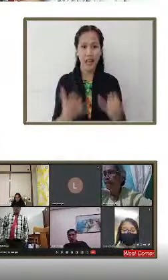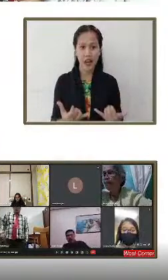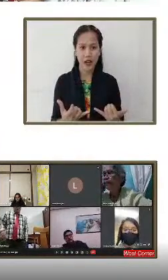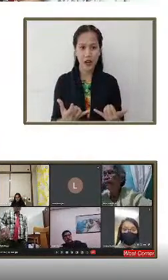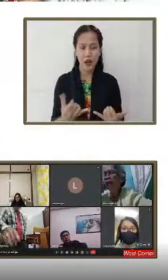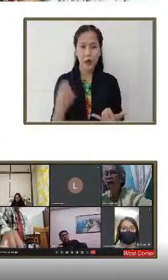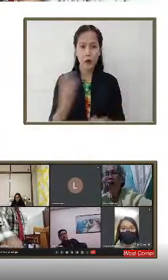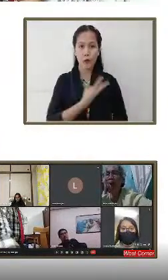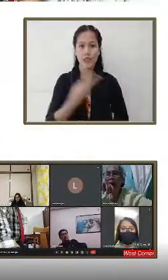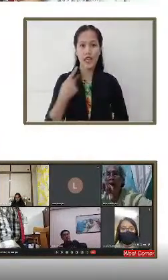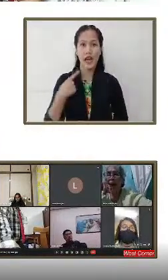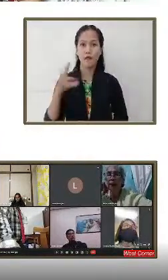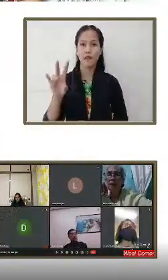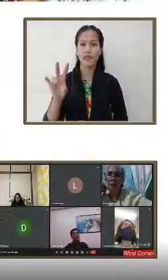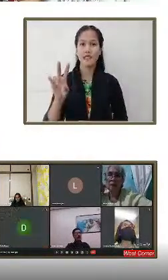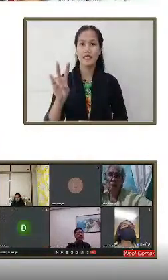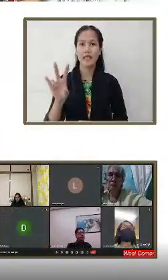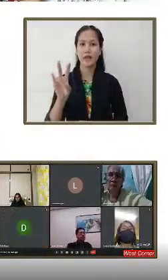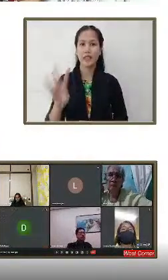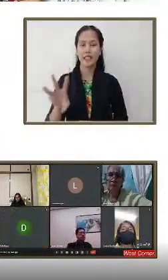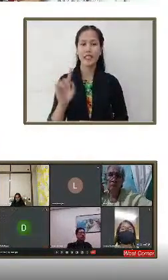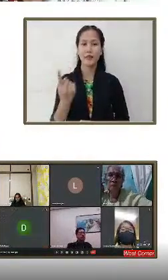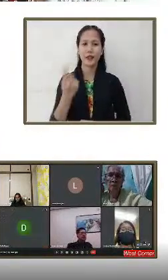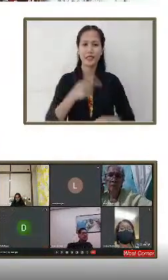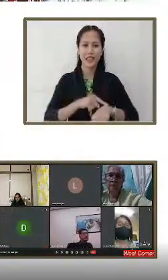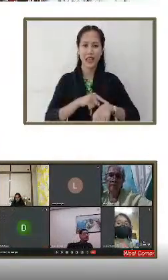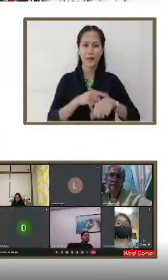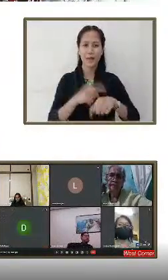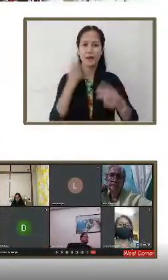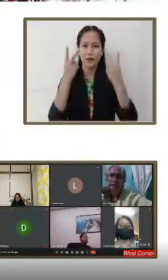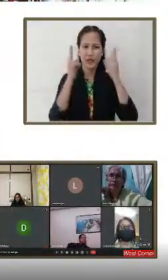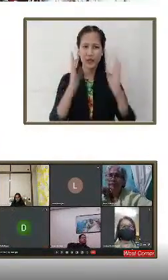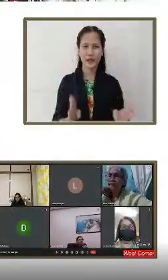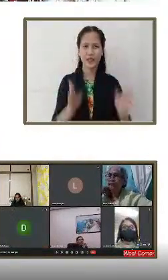have 17 first-time visitors. Palakpakan po natin sila.